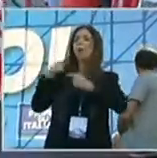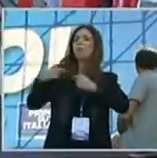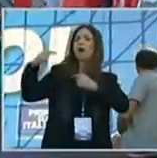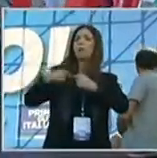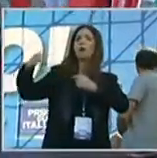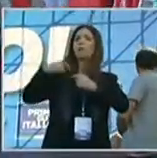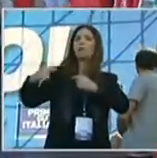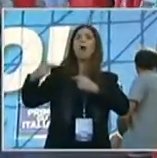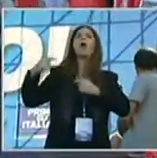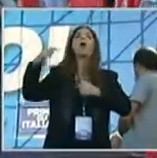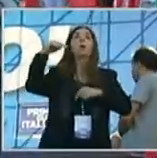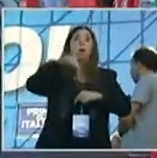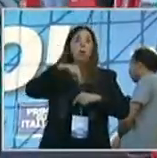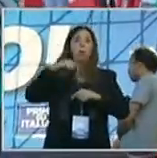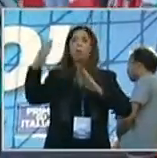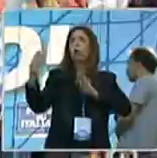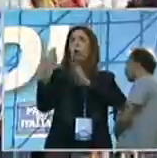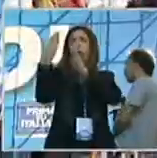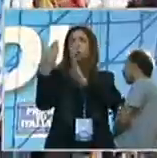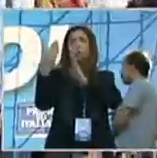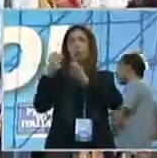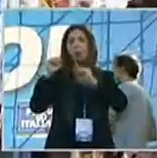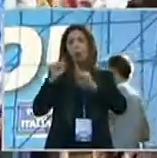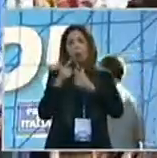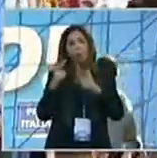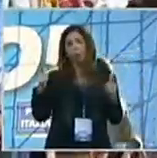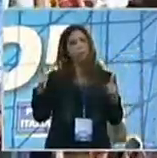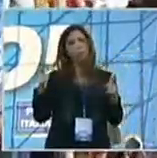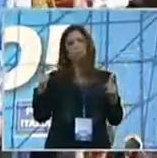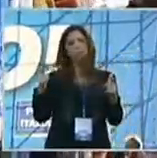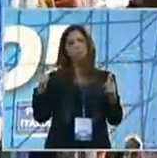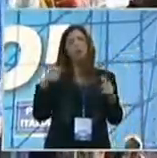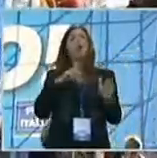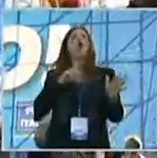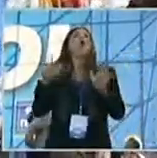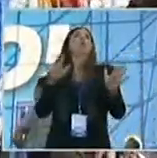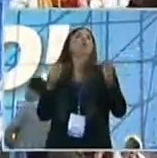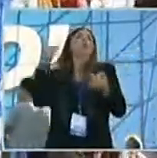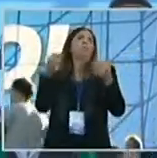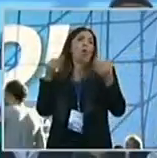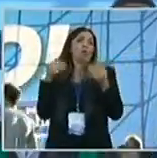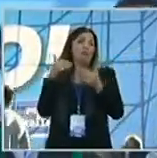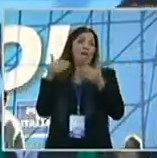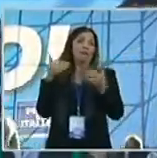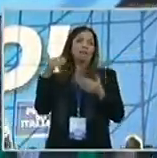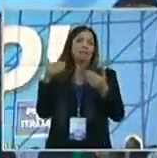temo confronto con nessuno, con i miei 88 processi e con le